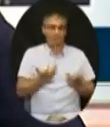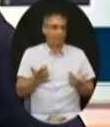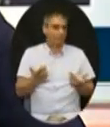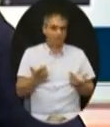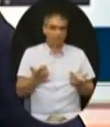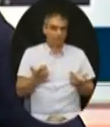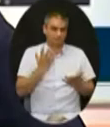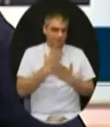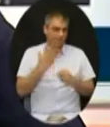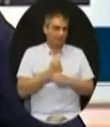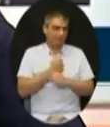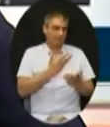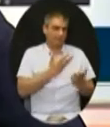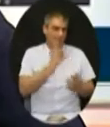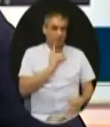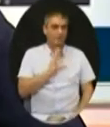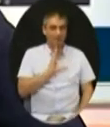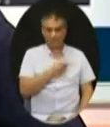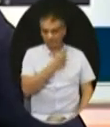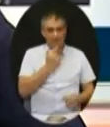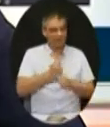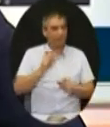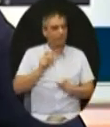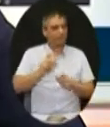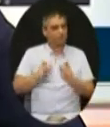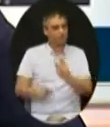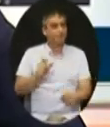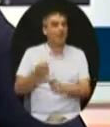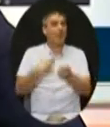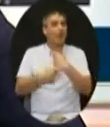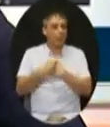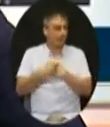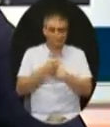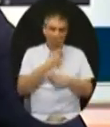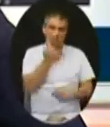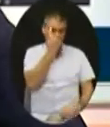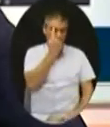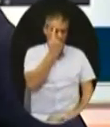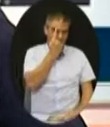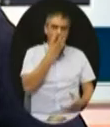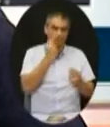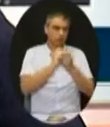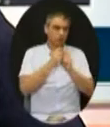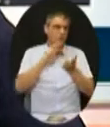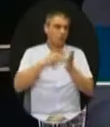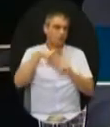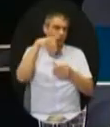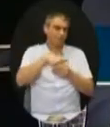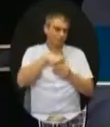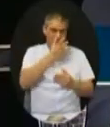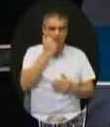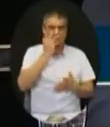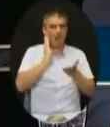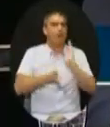שבצורה זו או אחרת עבד במקרה של דרום אפריקה. זאת אומרת, הסנקציות הכלכליות היו בין היתר, זה לא היה הגורם היחיד, והיו הרבה שינויים פוליטיים פנים-מדינתיים,